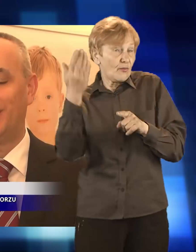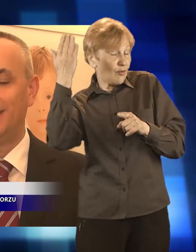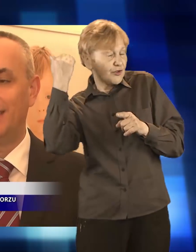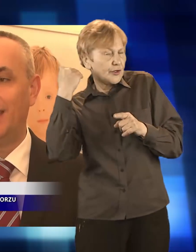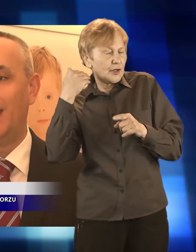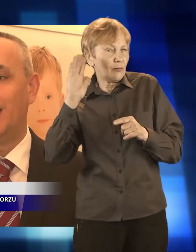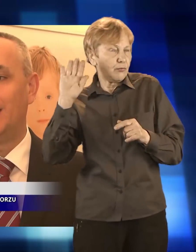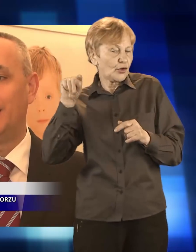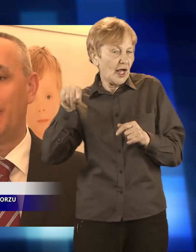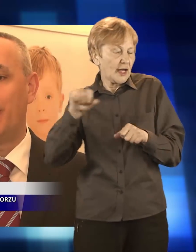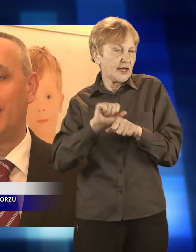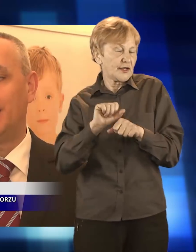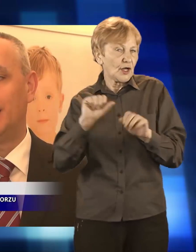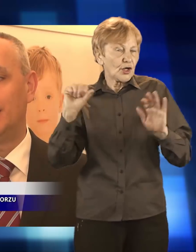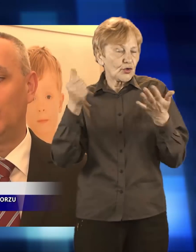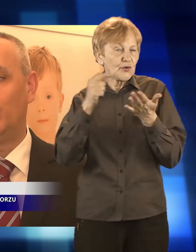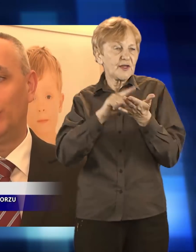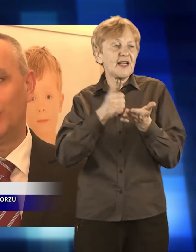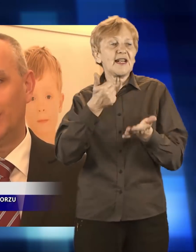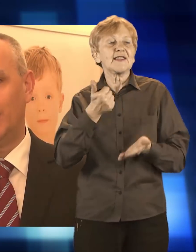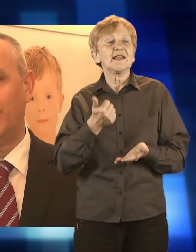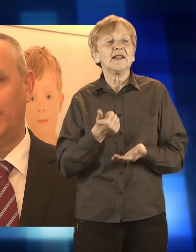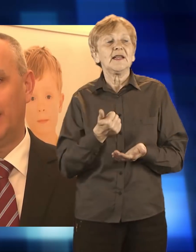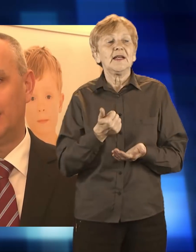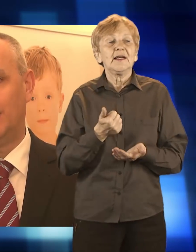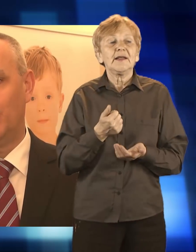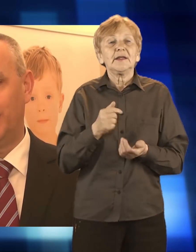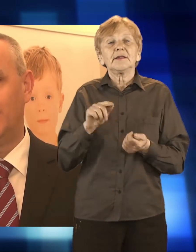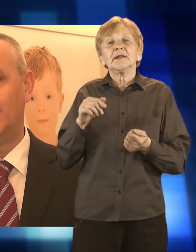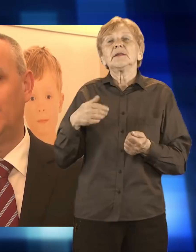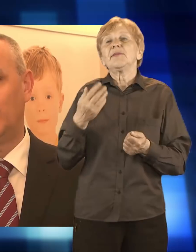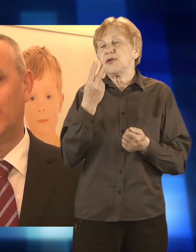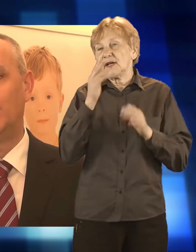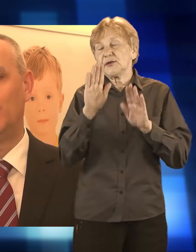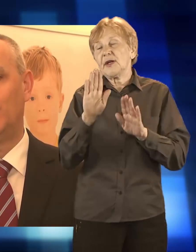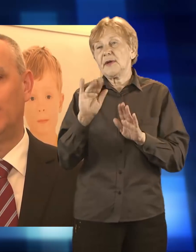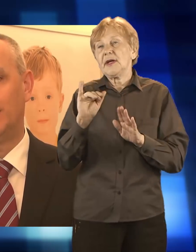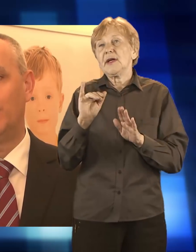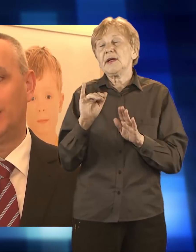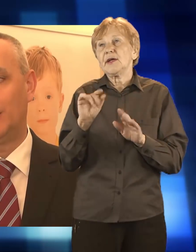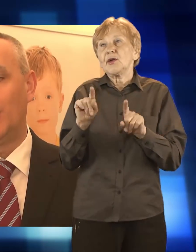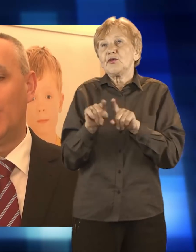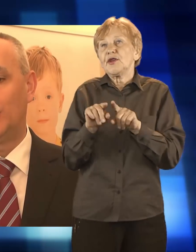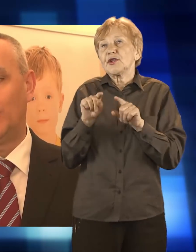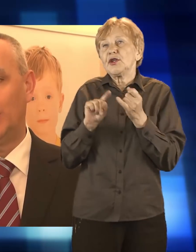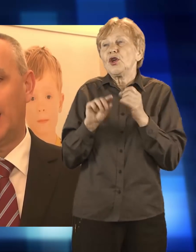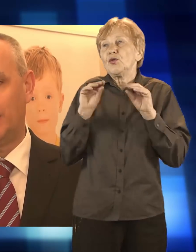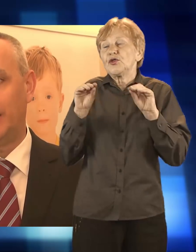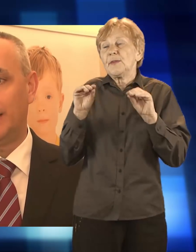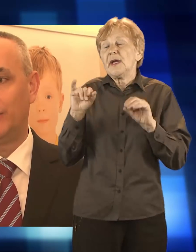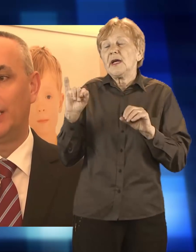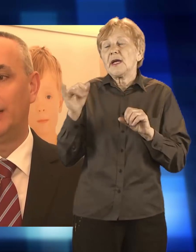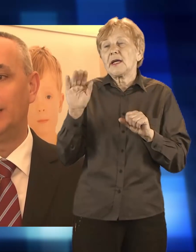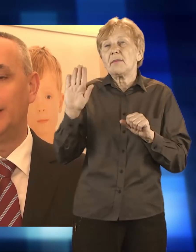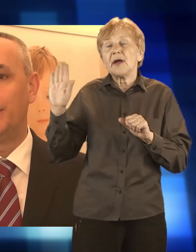szóstą konferencję, ma na celu podnoszenie kwalifikacji, kompetencji i doświadczeń rodziców zastępczych. Jest to szeroki